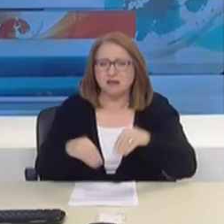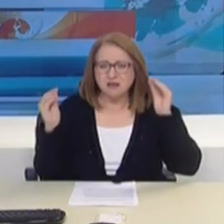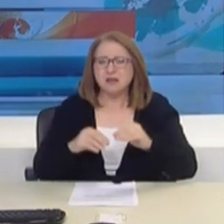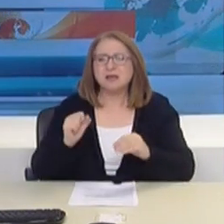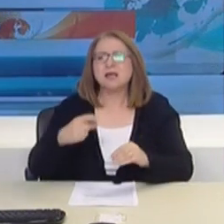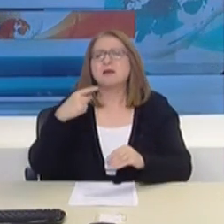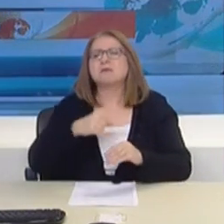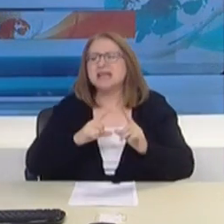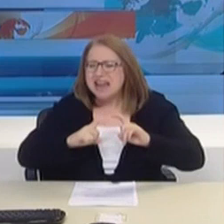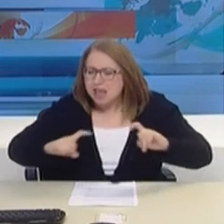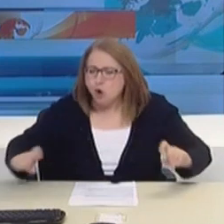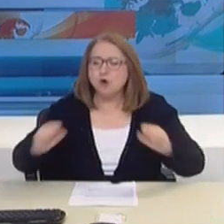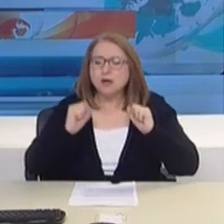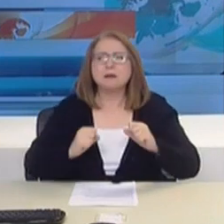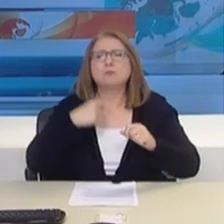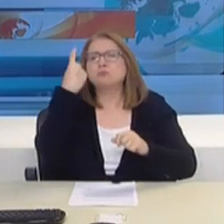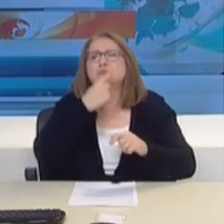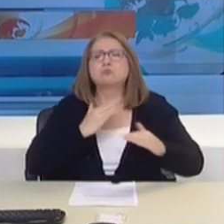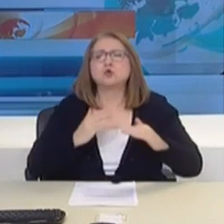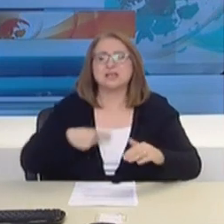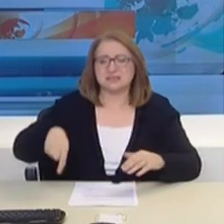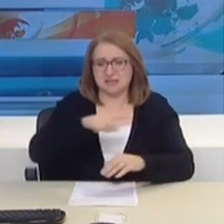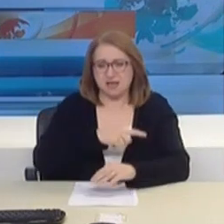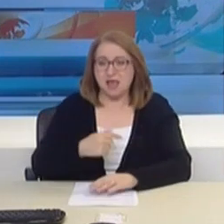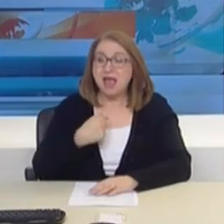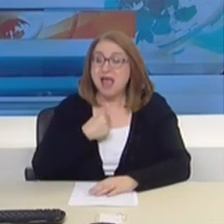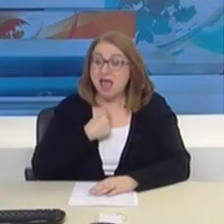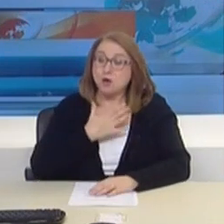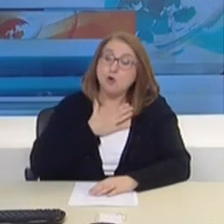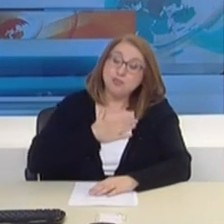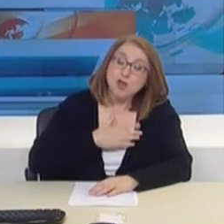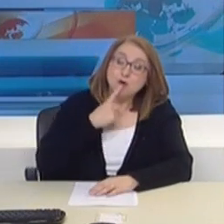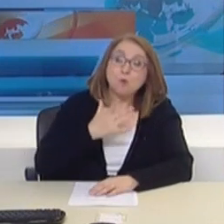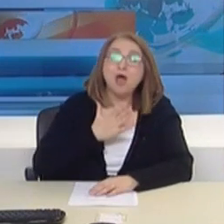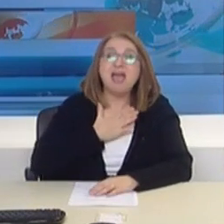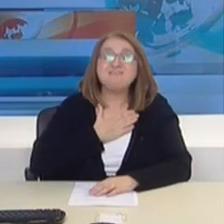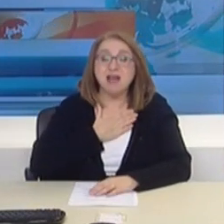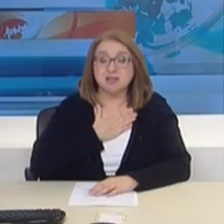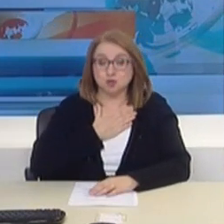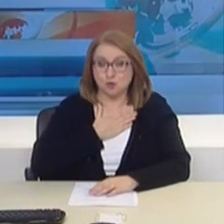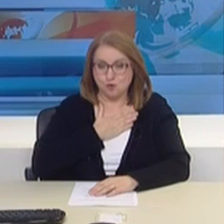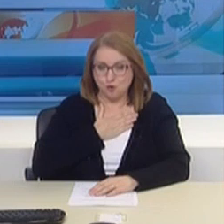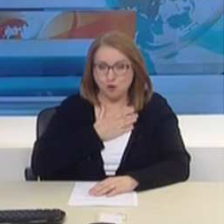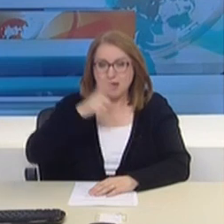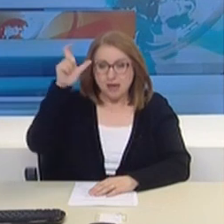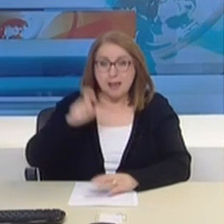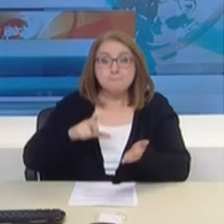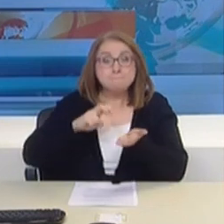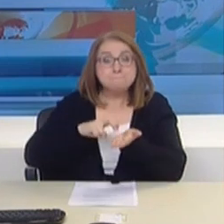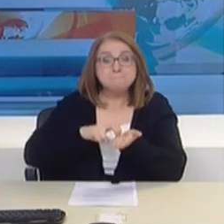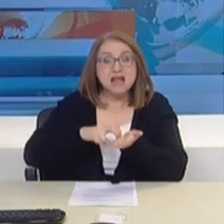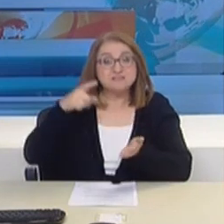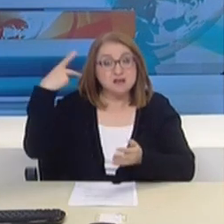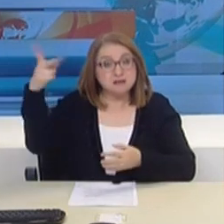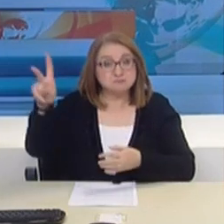ατομικής προστασίας. Θέλω σε αυτό το σημείο να ευχαριστήσω στο πρόσωπο της πρέσβειας της Κίνας